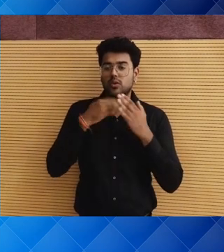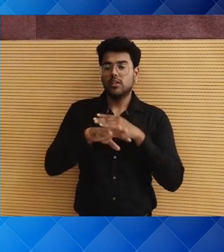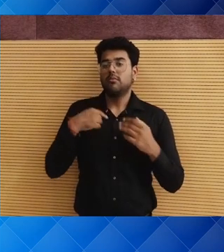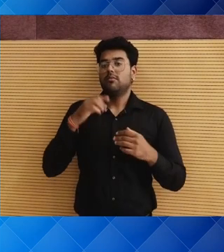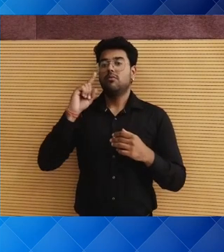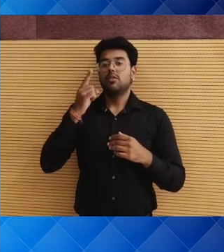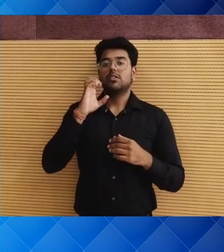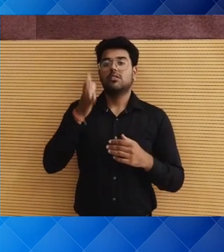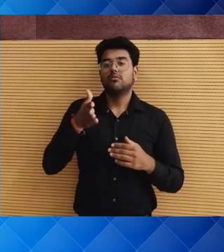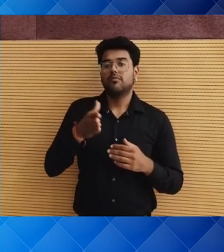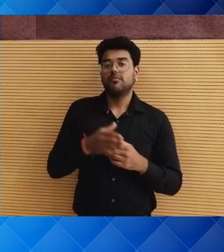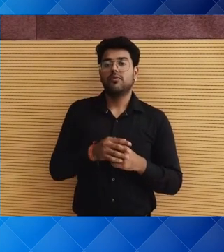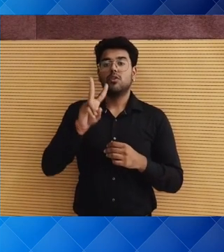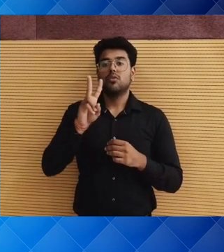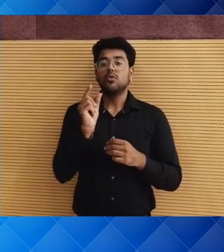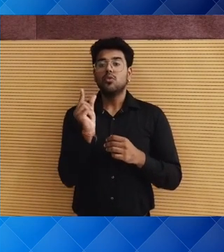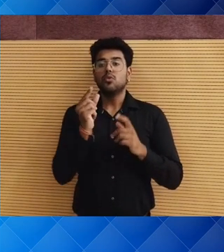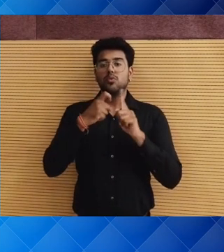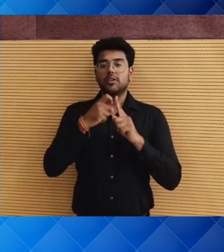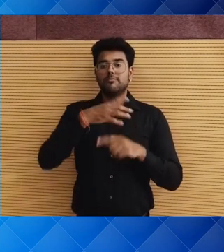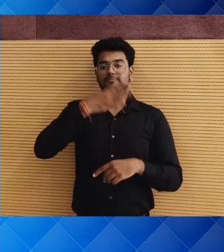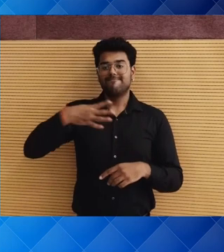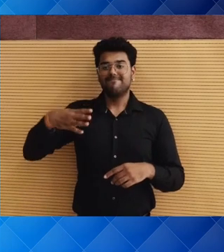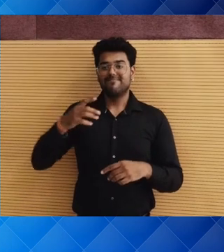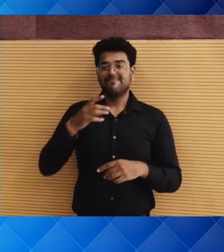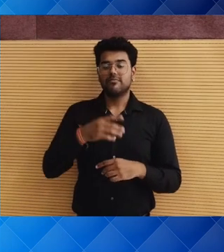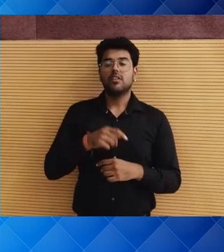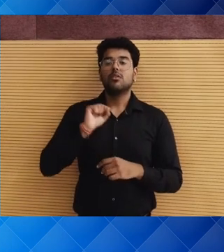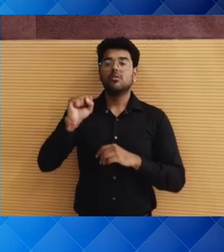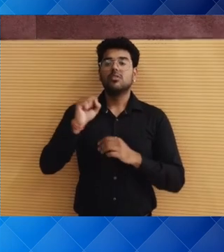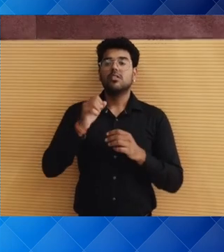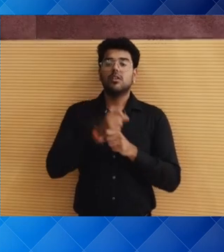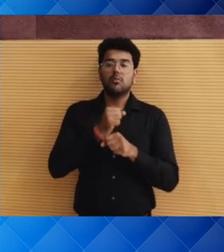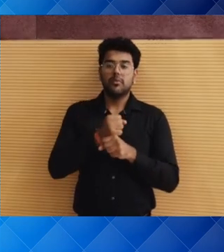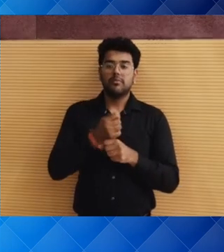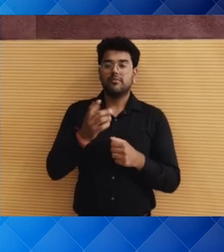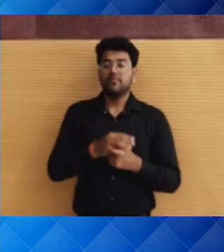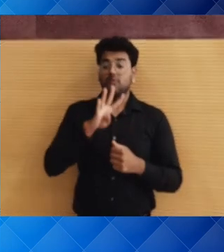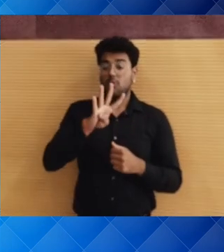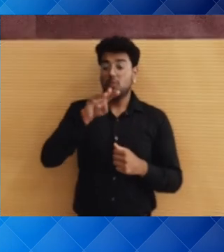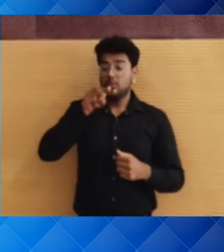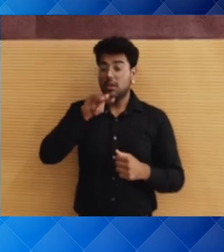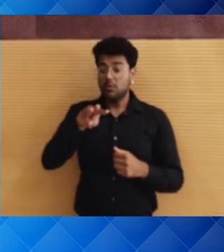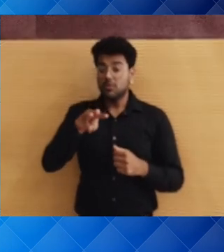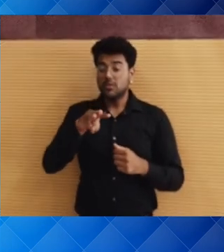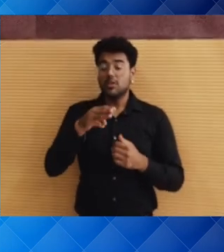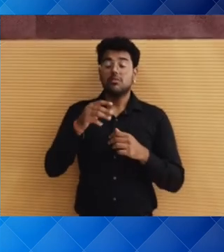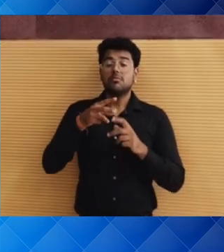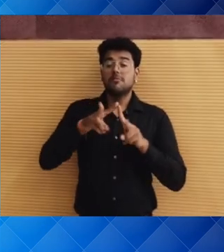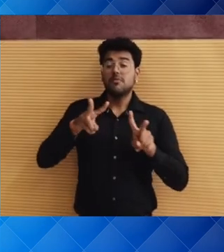दूंगा उत्तराखंड सरकार को, उत्तराखंड सरकार ने लगभग 4000 से ज्यादा